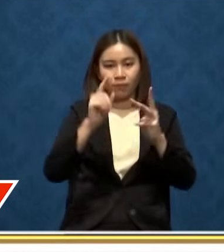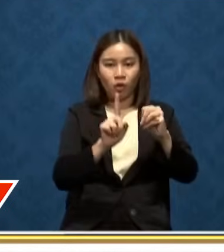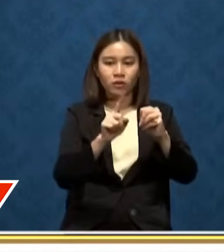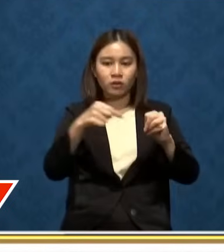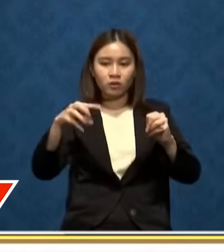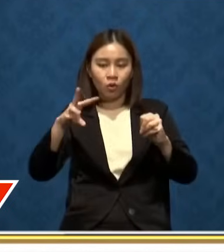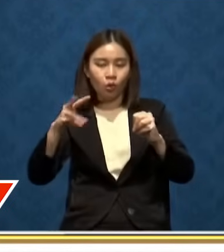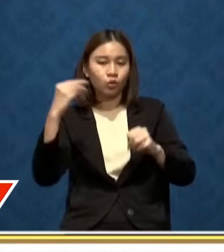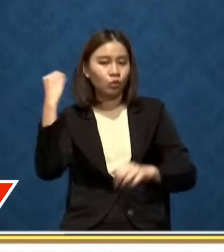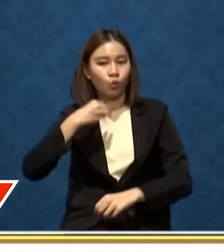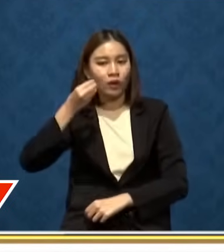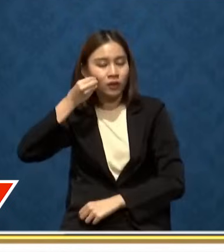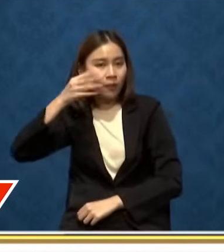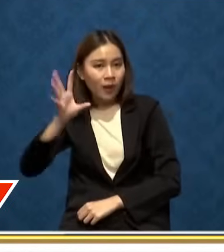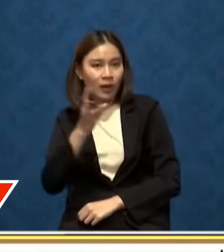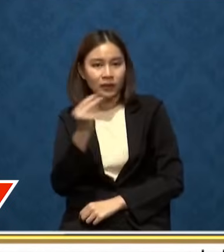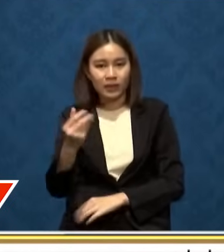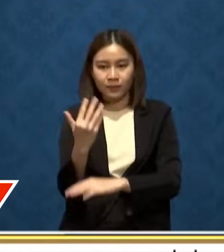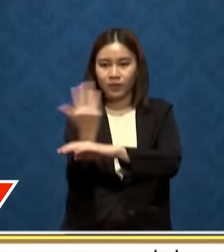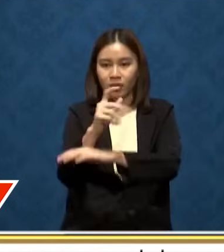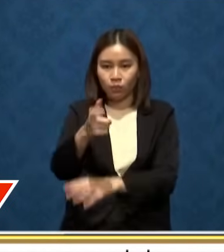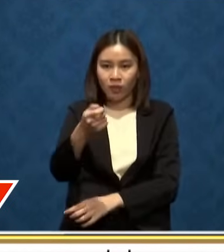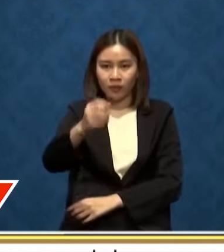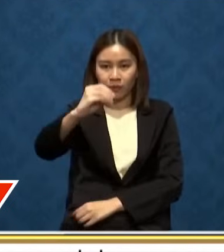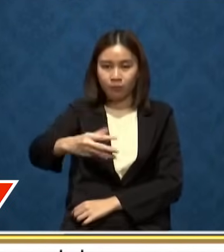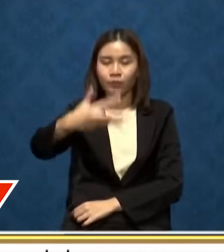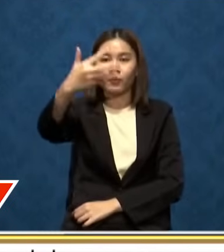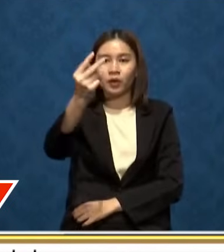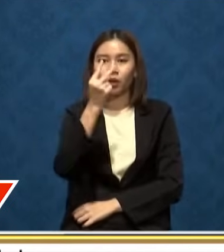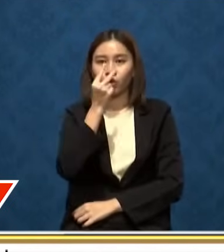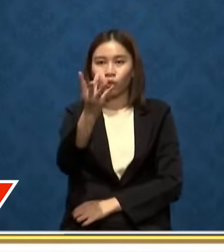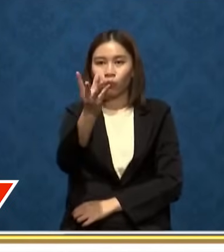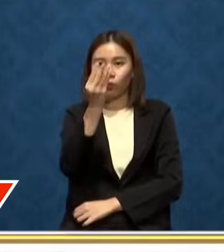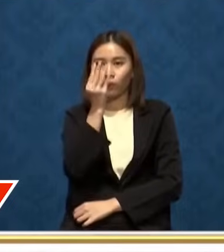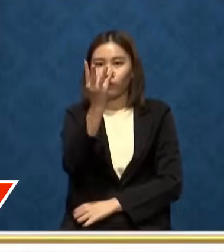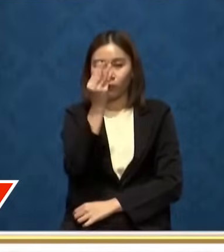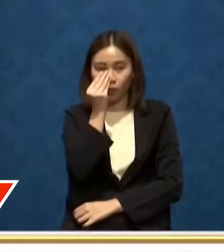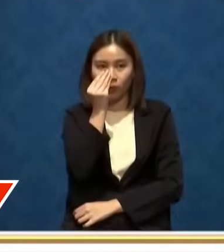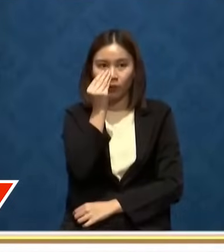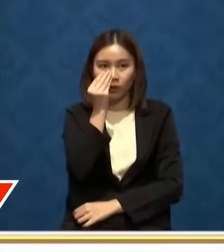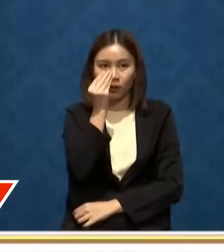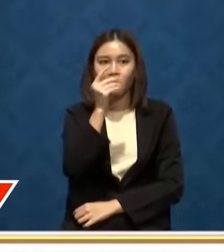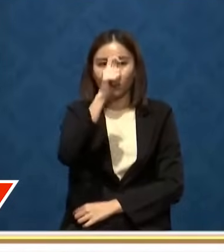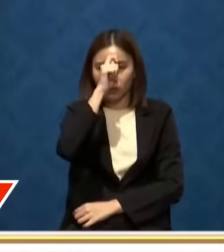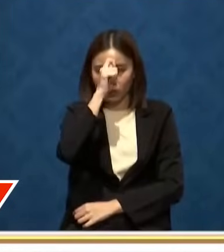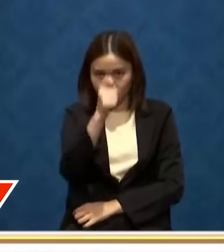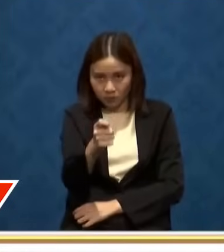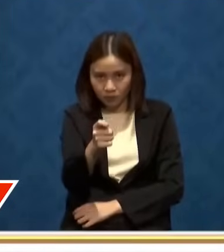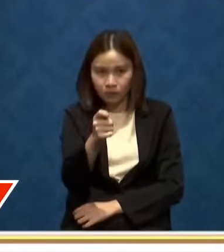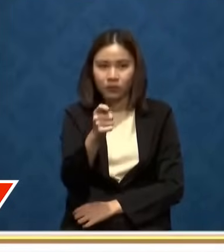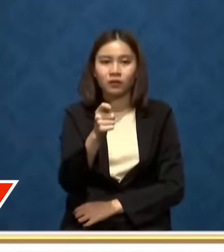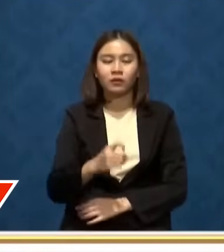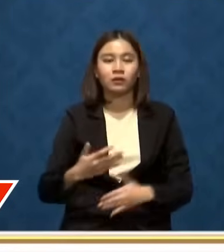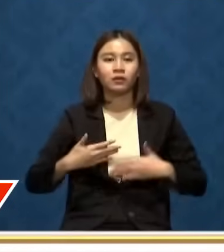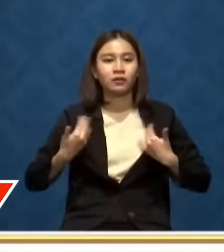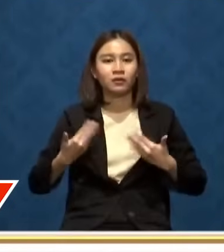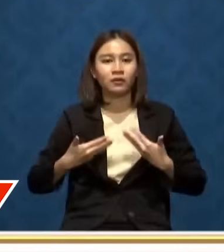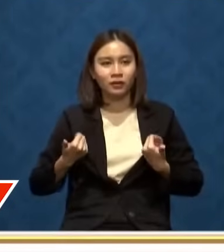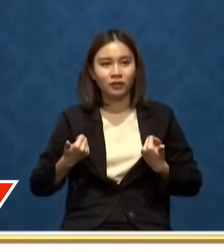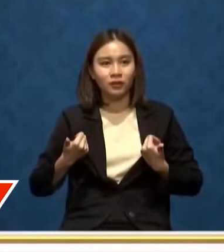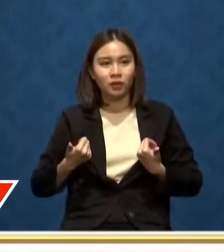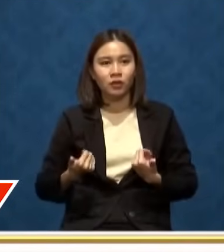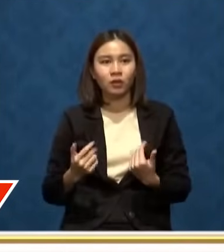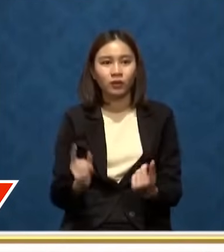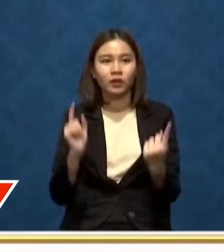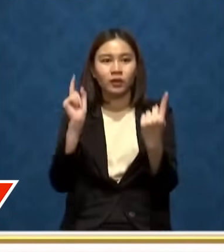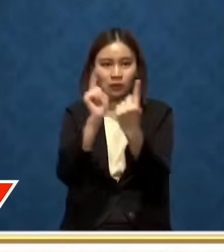ต้องรีบกลับบ้านมาเปิดทีวีดูรายการของท่านศรัทธามากดีใจด้วยวันนี้ได้เจอท่าน